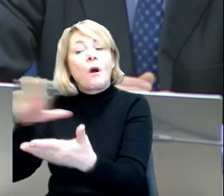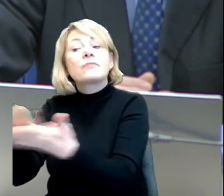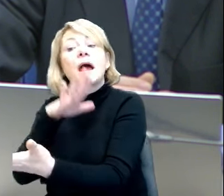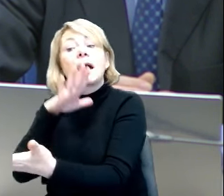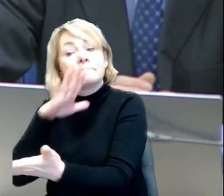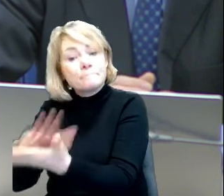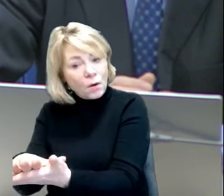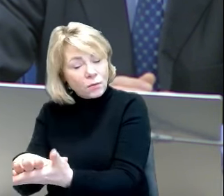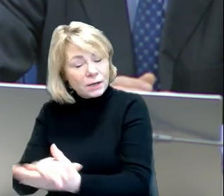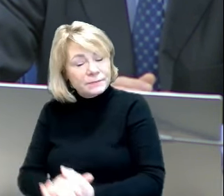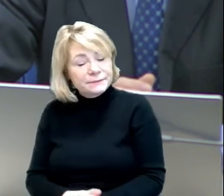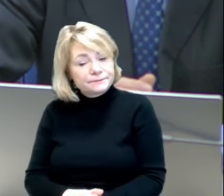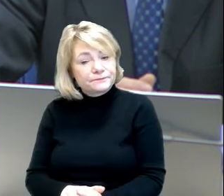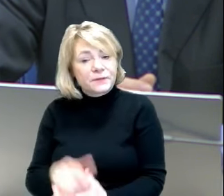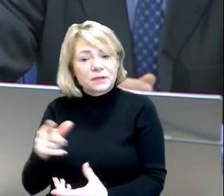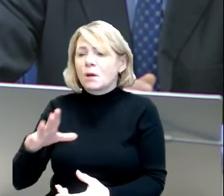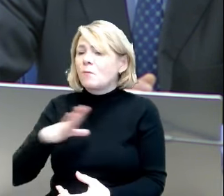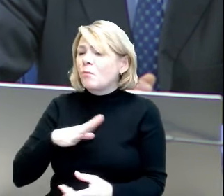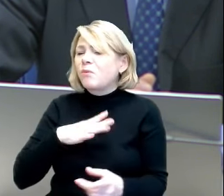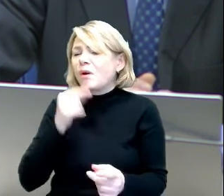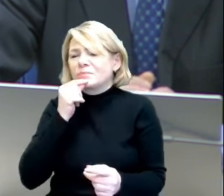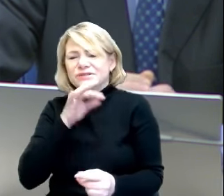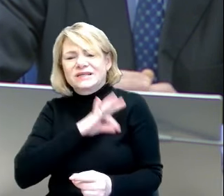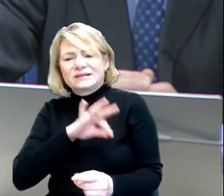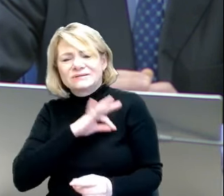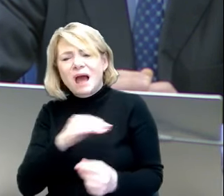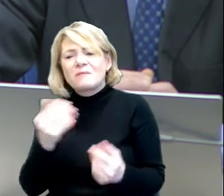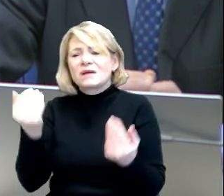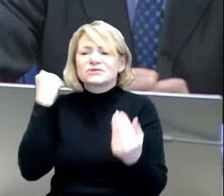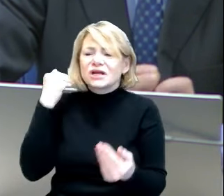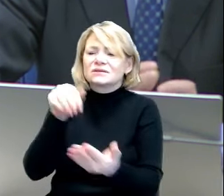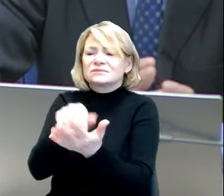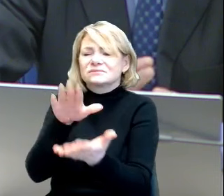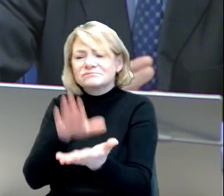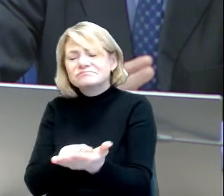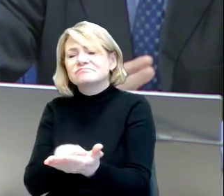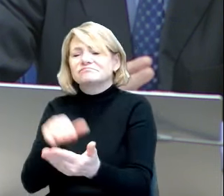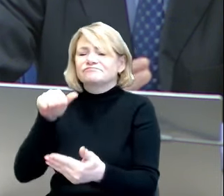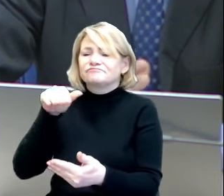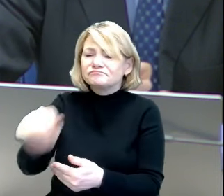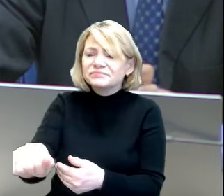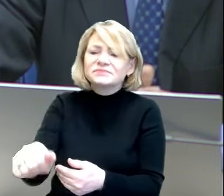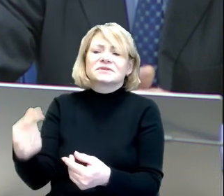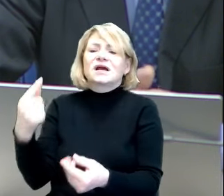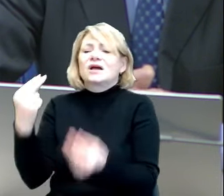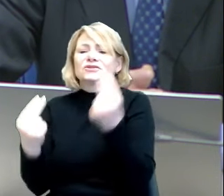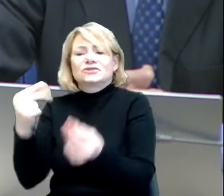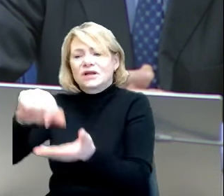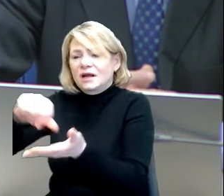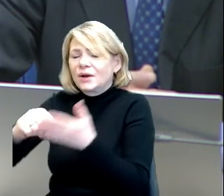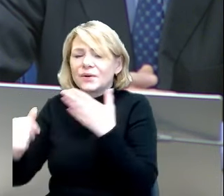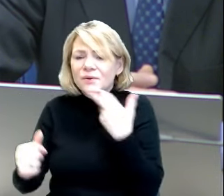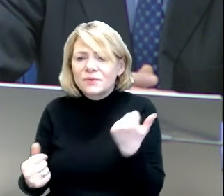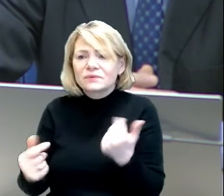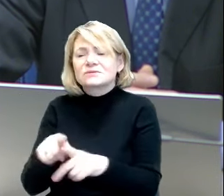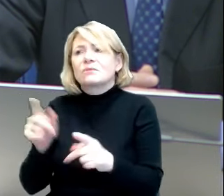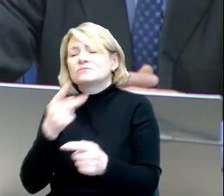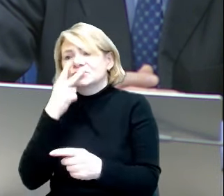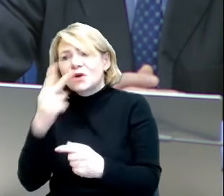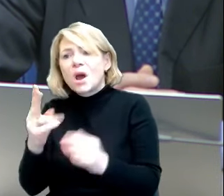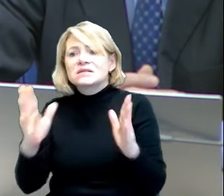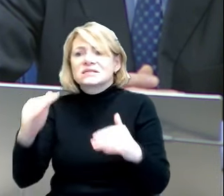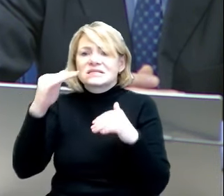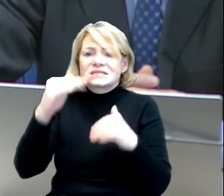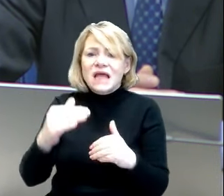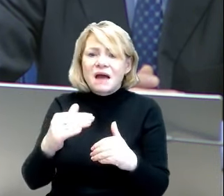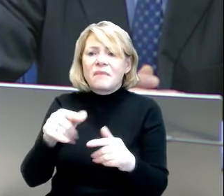greičiausiai nes tenais buvo pyknaudžiavimas žmonės iš anksto užsiregistruodavo ir neateidavo žaisti reikėdavo žiūrėti sistema yra tam tikra